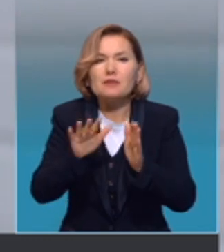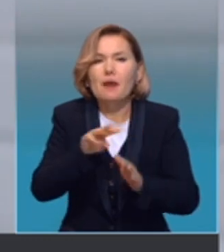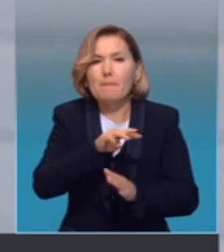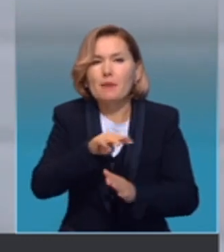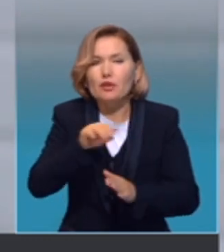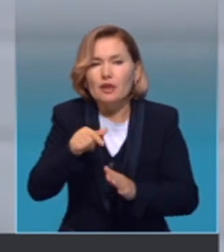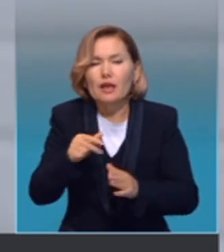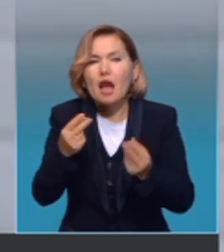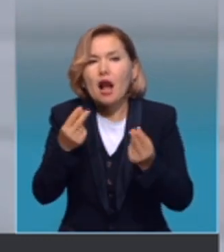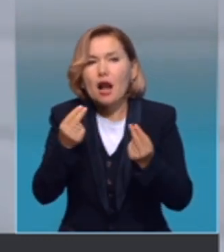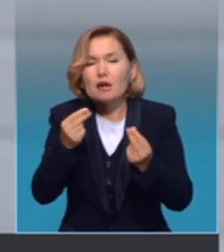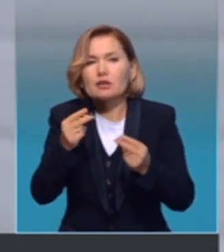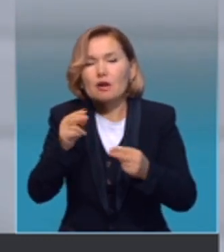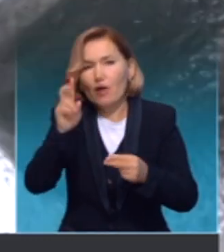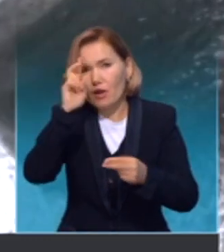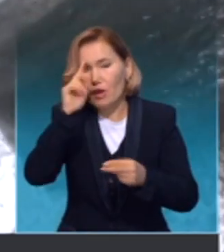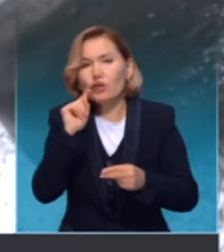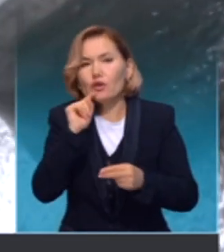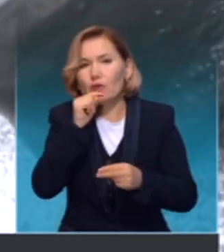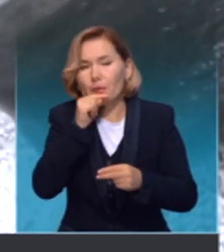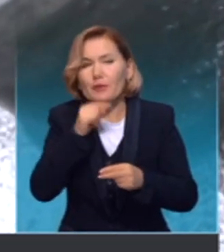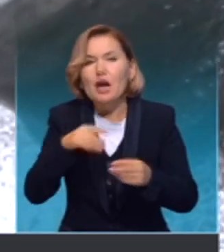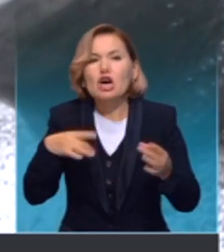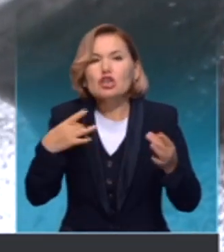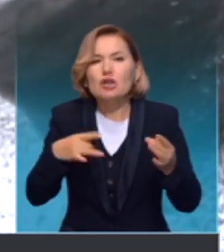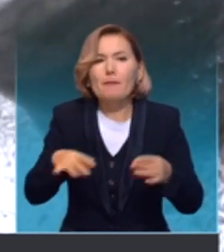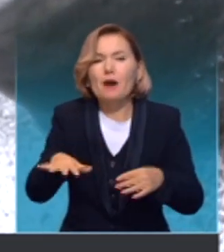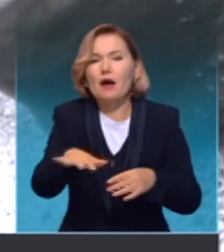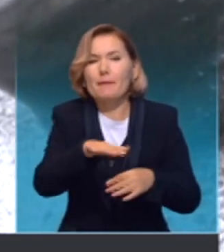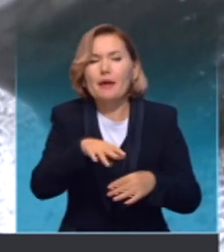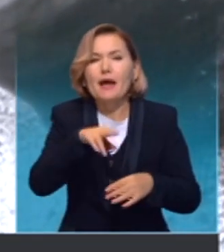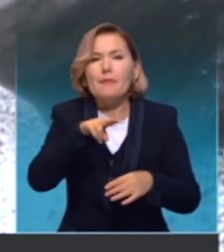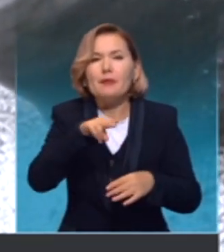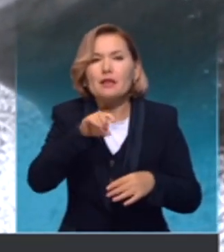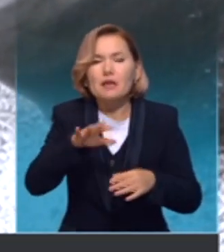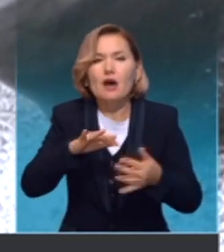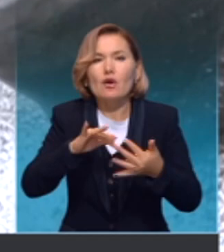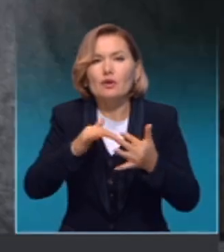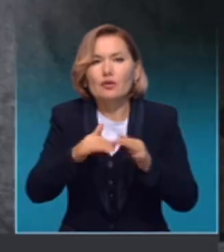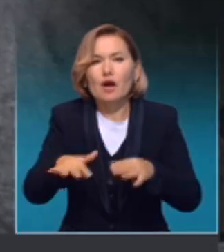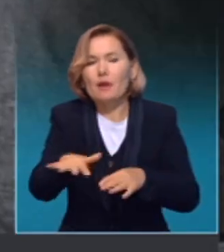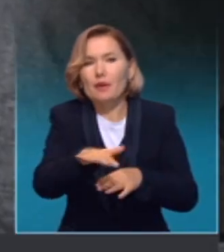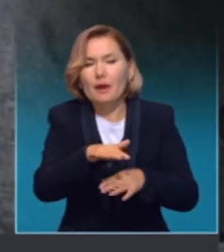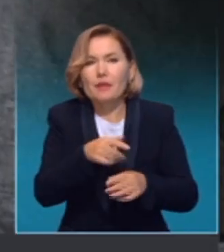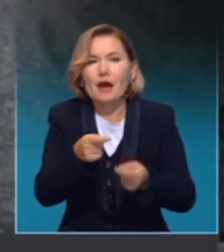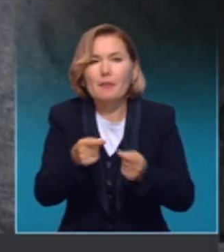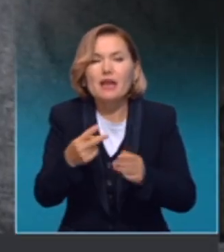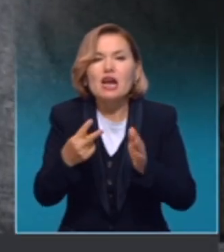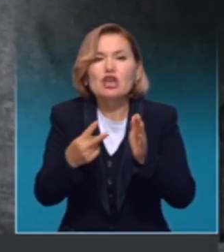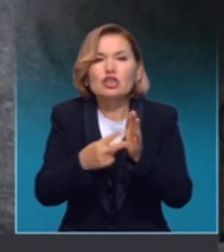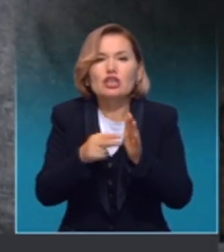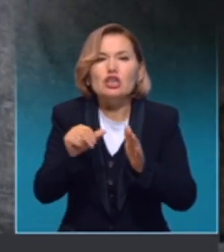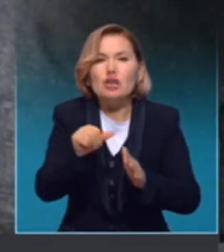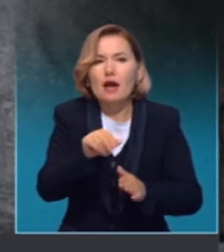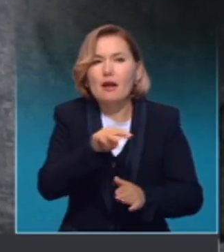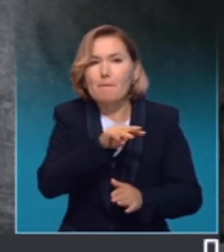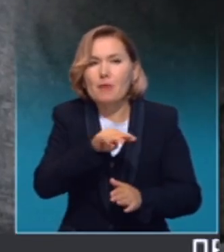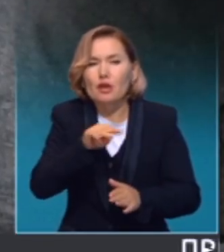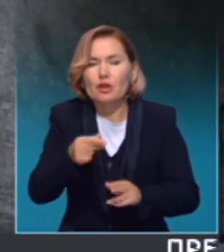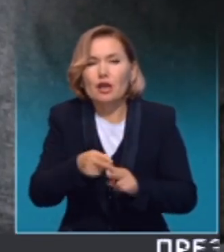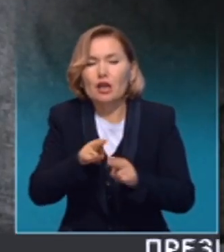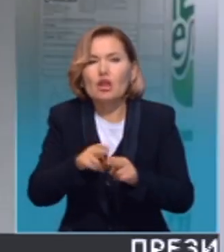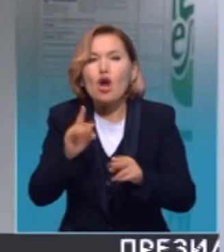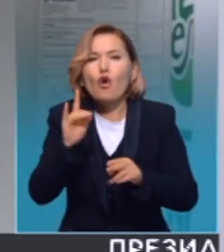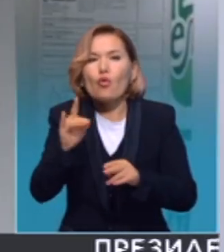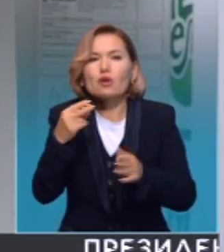миллион теңгеге жуық қаржы үнемделді. Сонымен қатар Жамбыл ауданындағы Приснов ауылдық округі әкімдігінің 7,5 миллион теңгеге